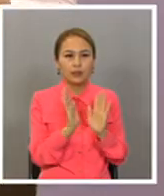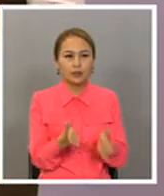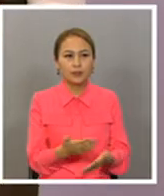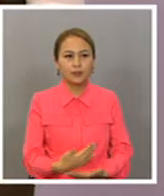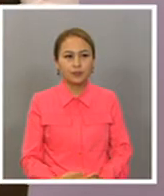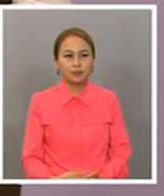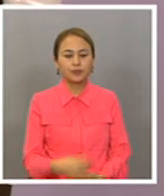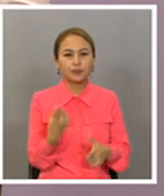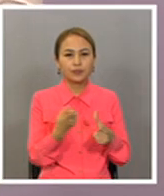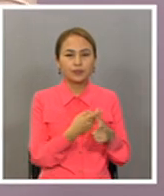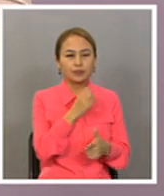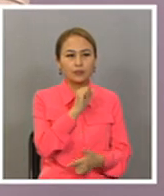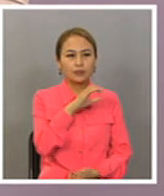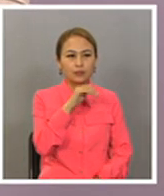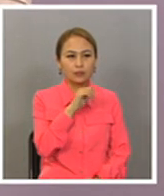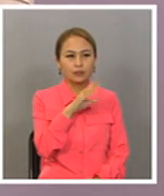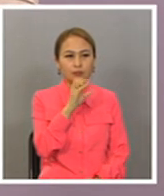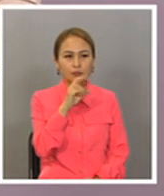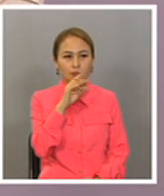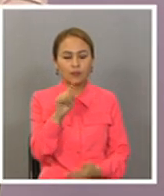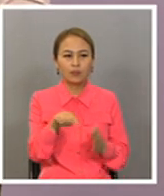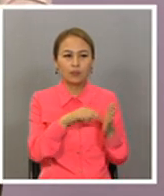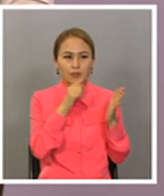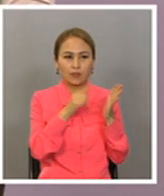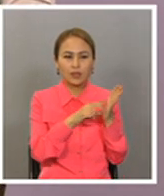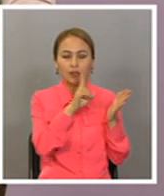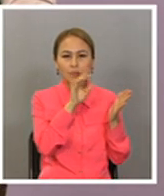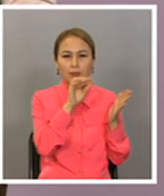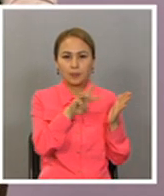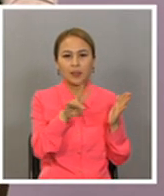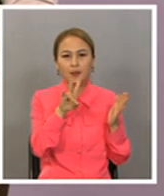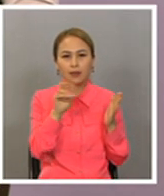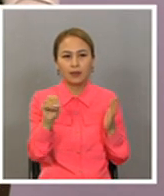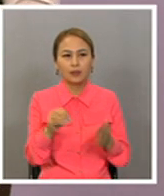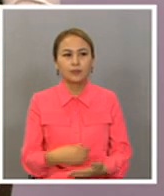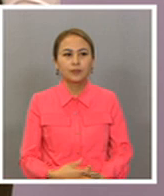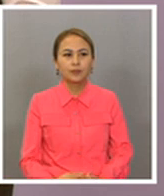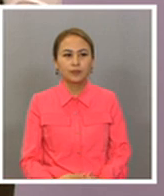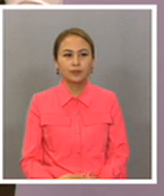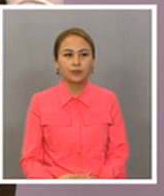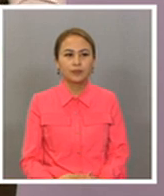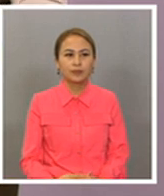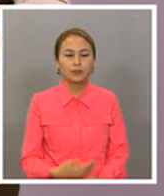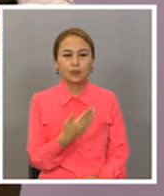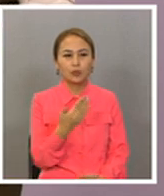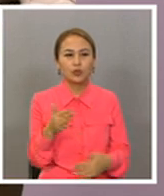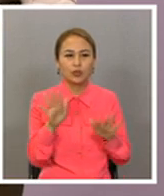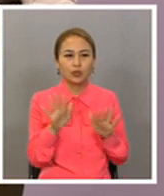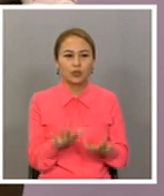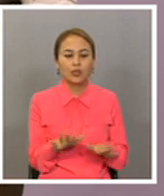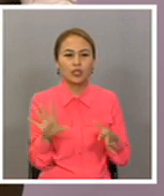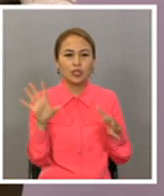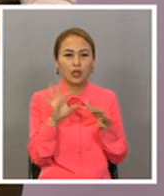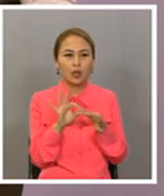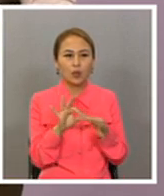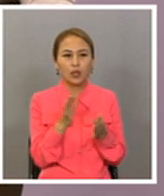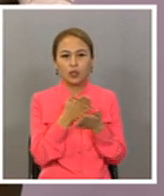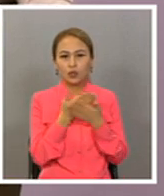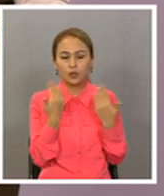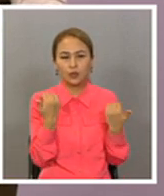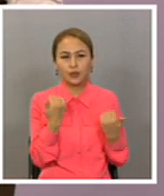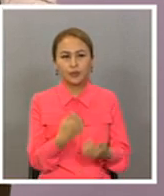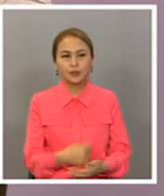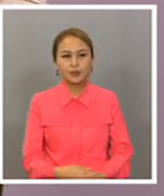танысайық. Атау септик сұрақтары кім, не? Бұл жерде жалғауы болмайды